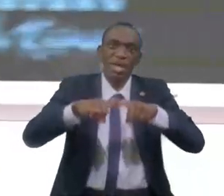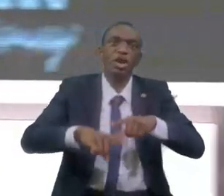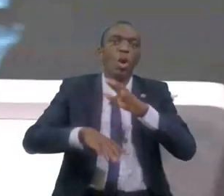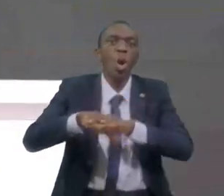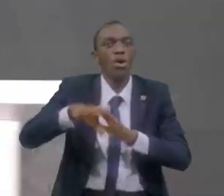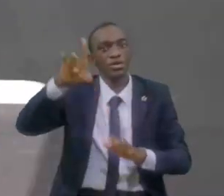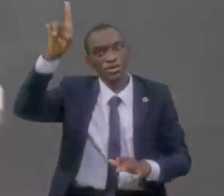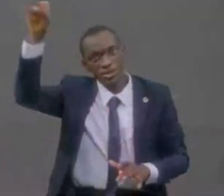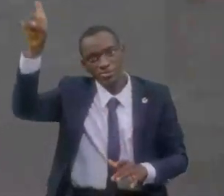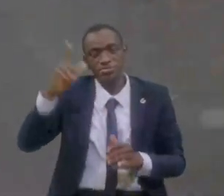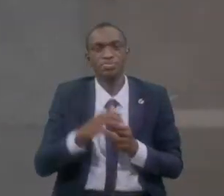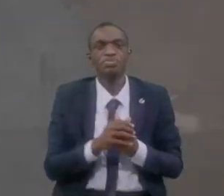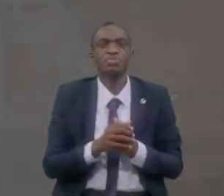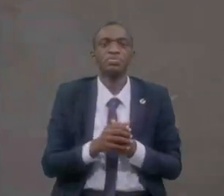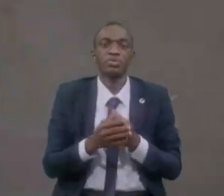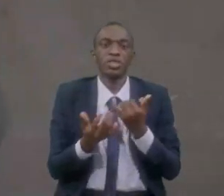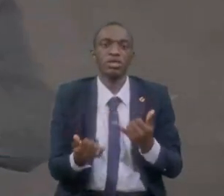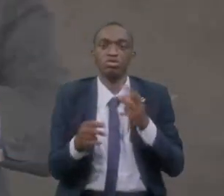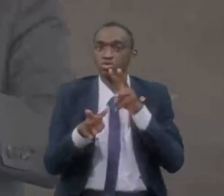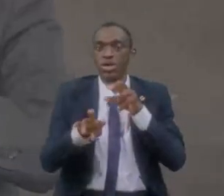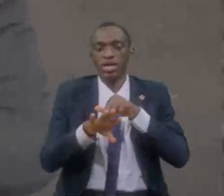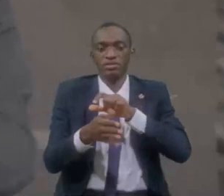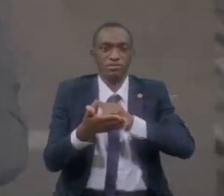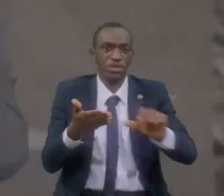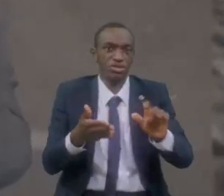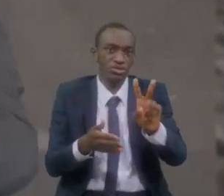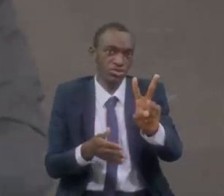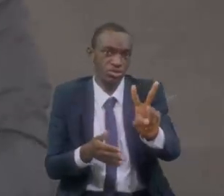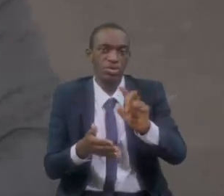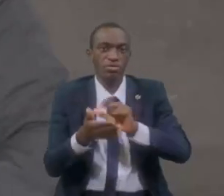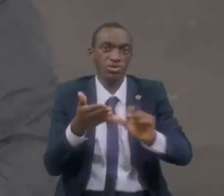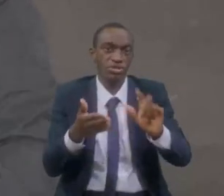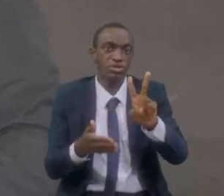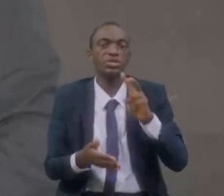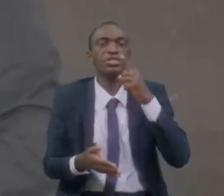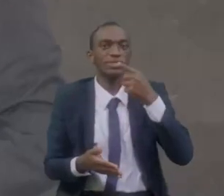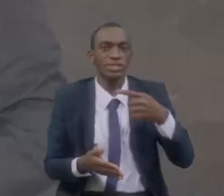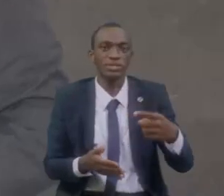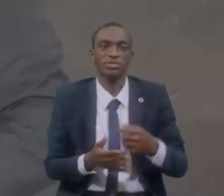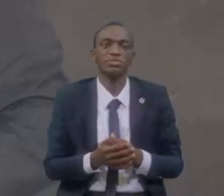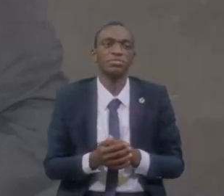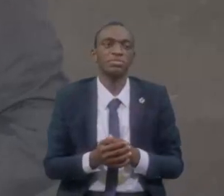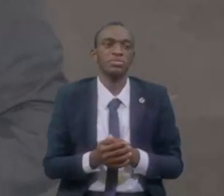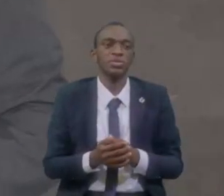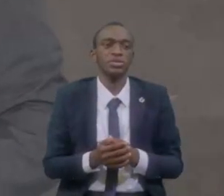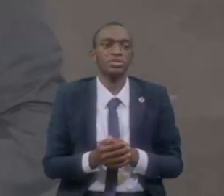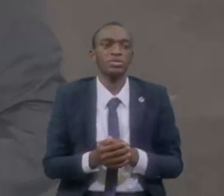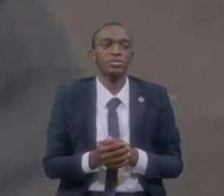donc compter sur lui. Verset 2 là-bas. Verset 2 de Romains 5.